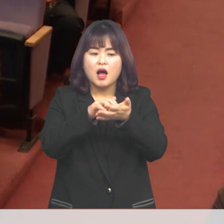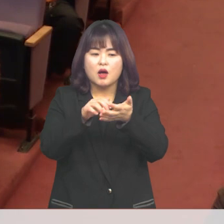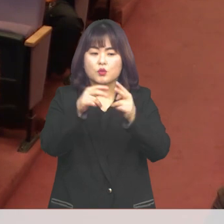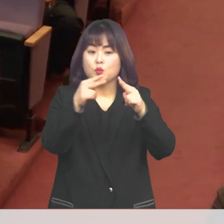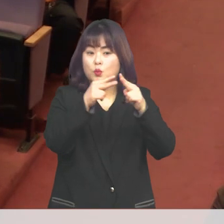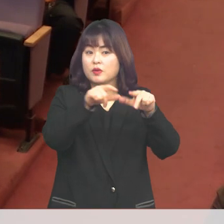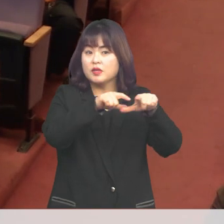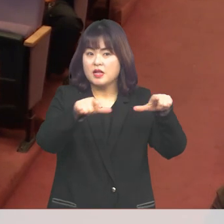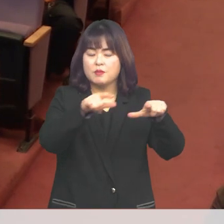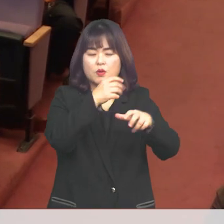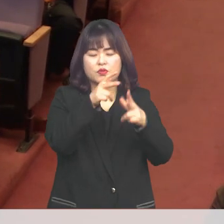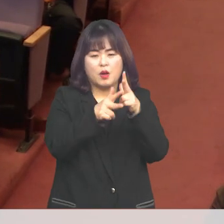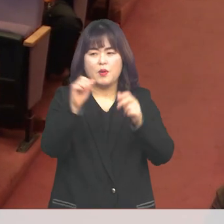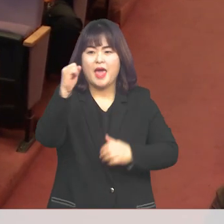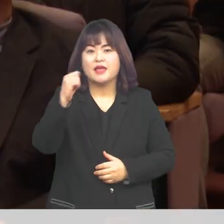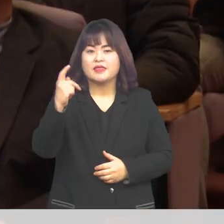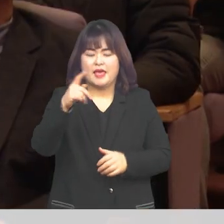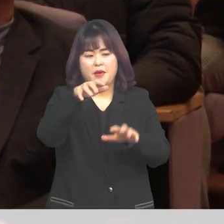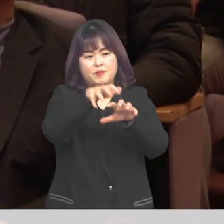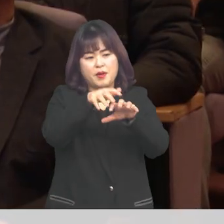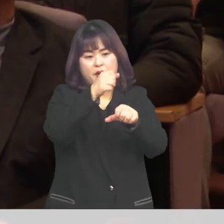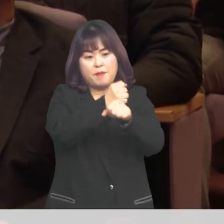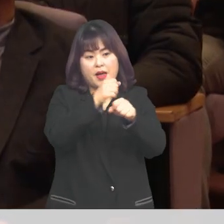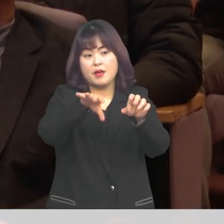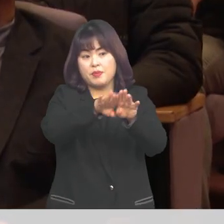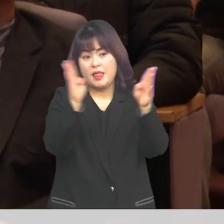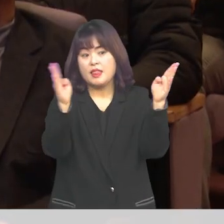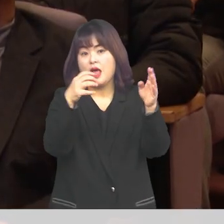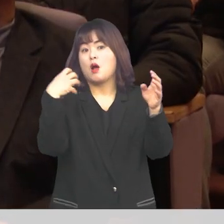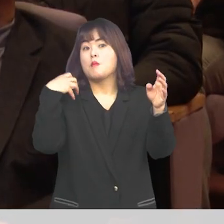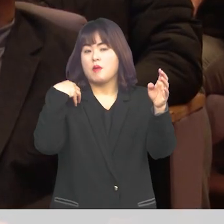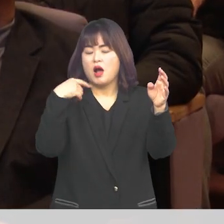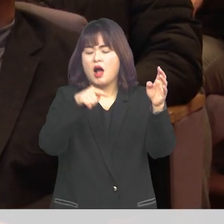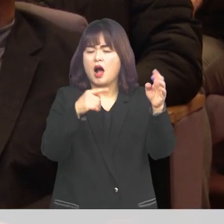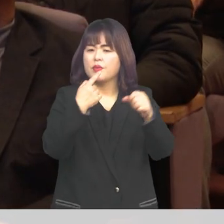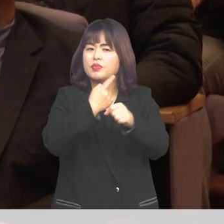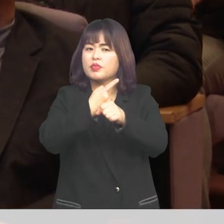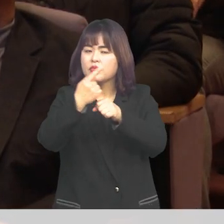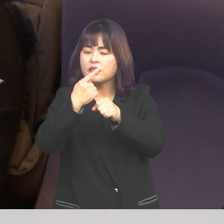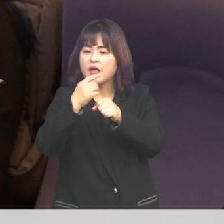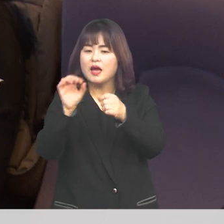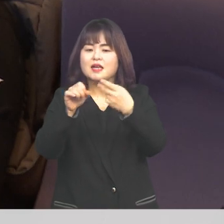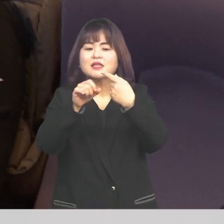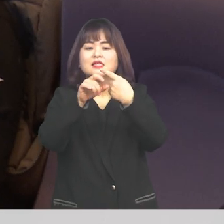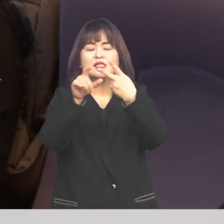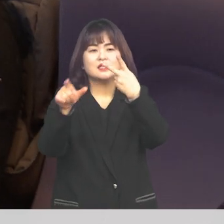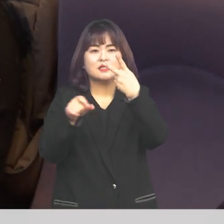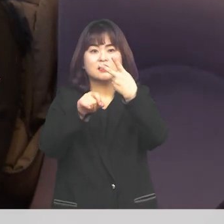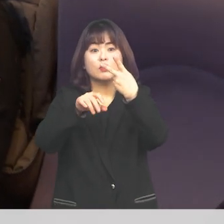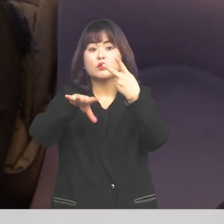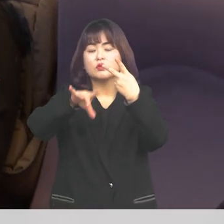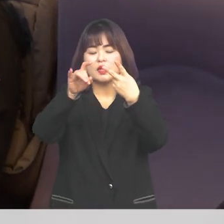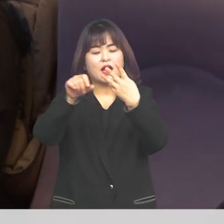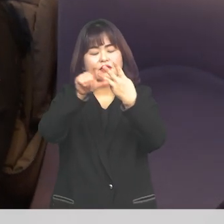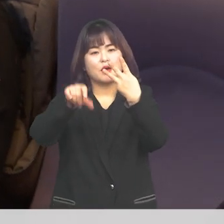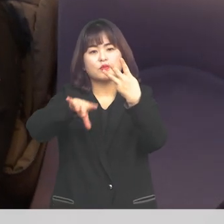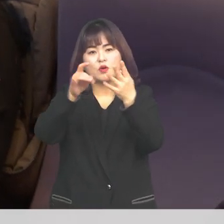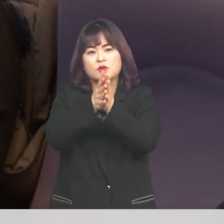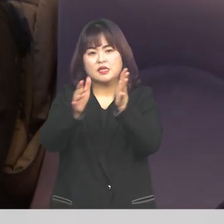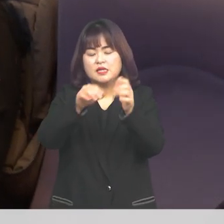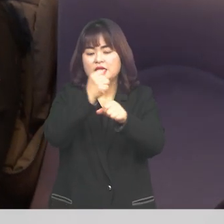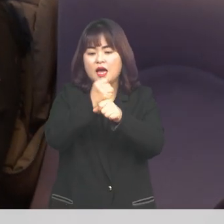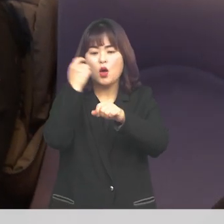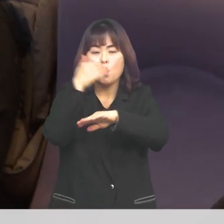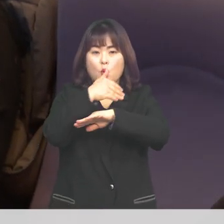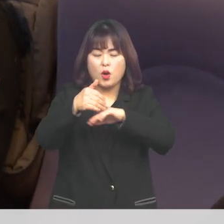일반 산업단지의 시공사인 SK에코플랜트가 주최한 이날 행사에선 다음 달 착공하는 생산라인 1기 공사 일정,